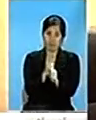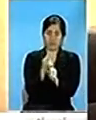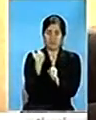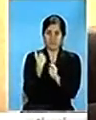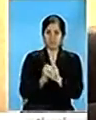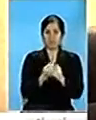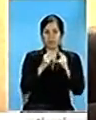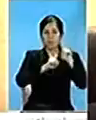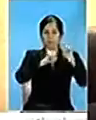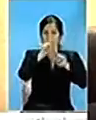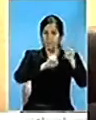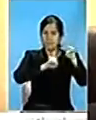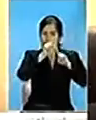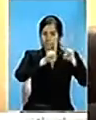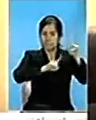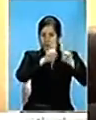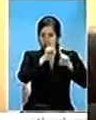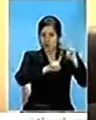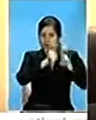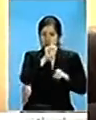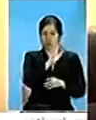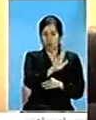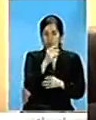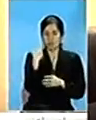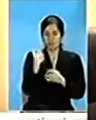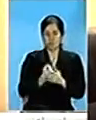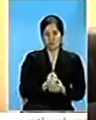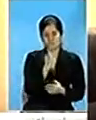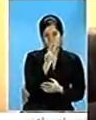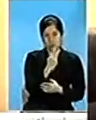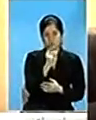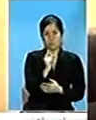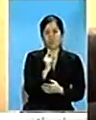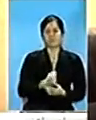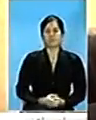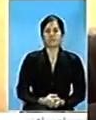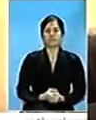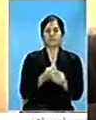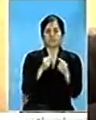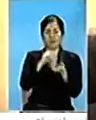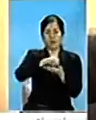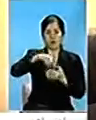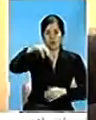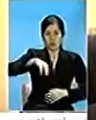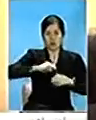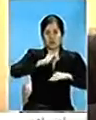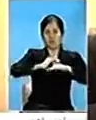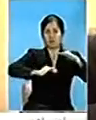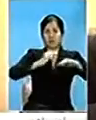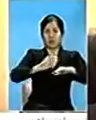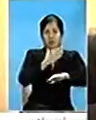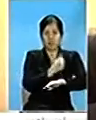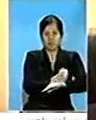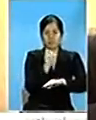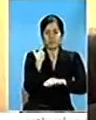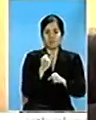วิเคราะห์ของคณะกรรมการอิสระประเมินผลที่ได้ชี้ให้เห็นว่าแม้สภาพัฒนาการเมืองเราจะทำง